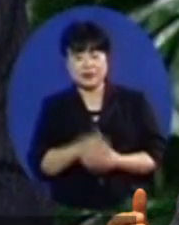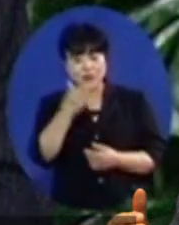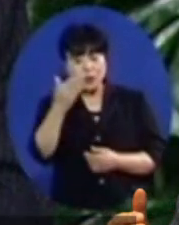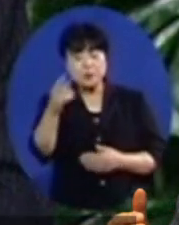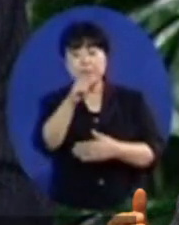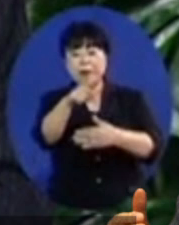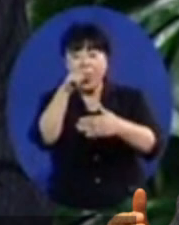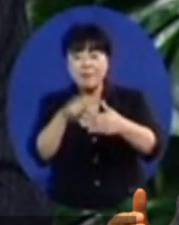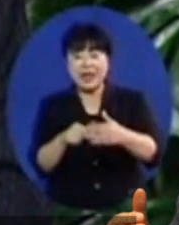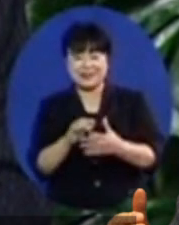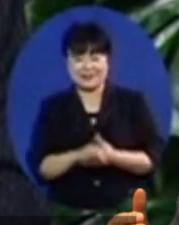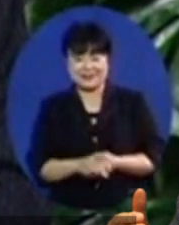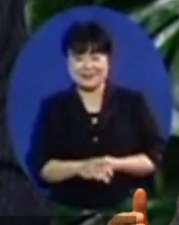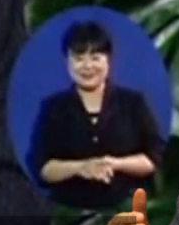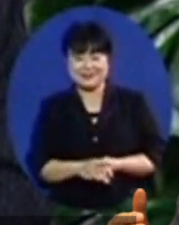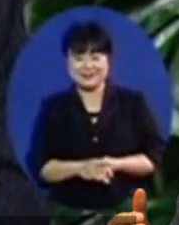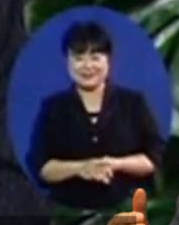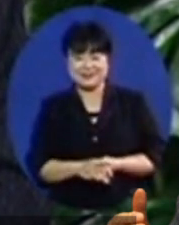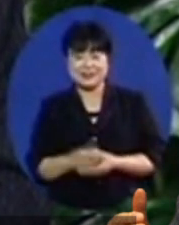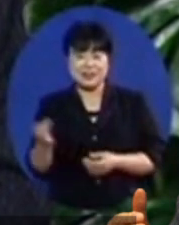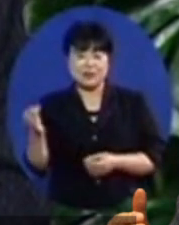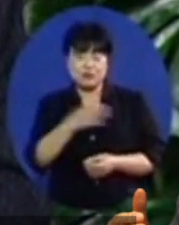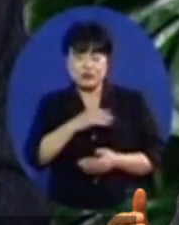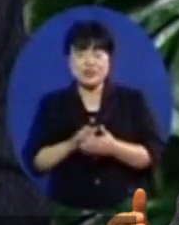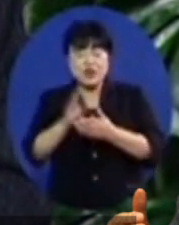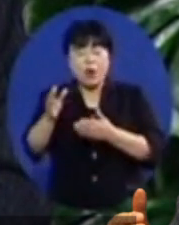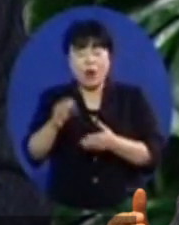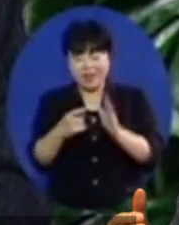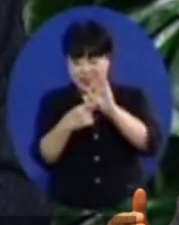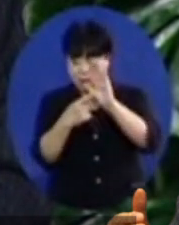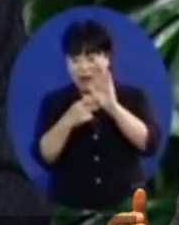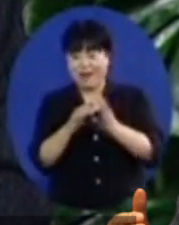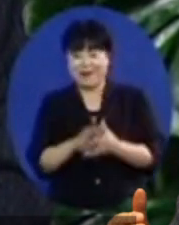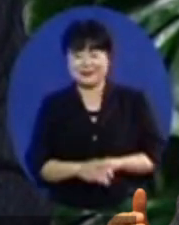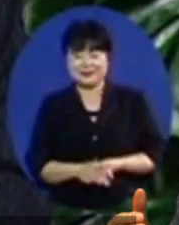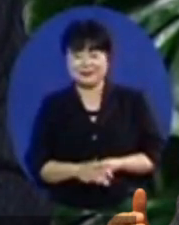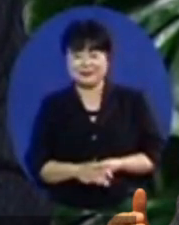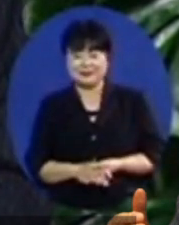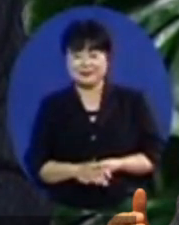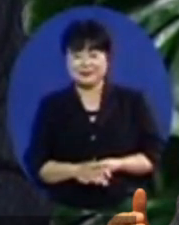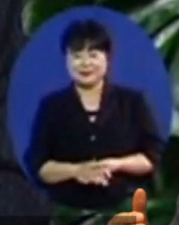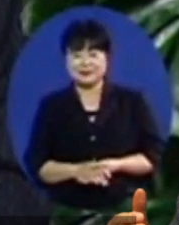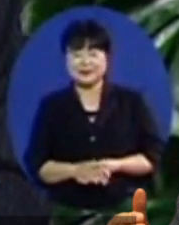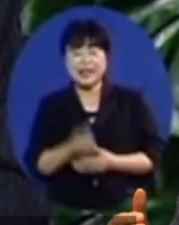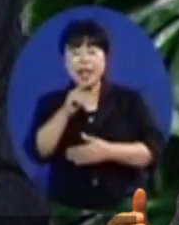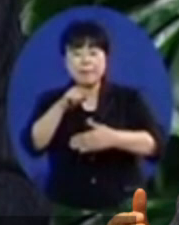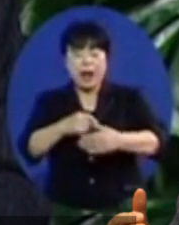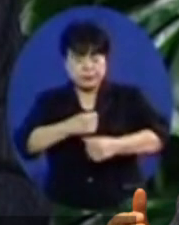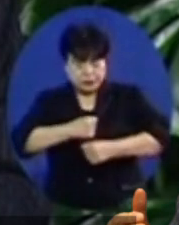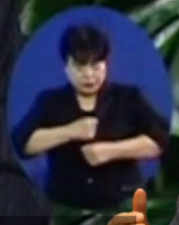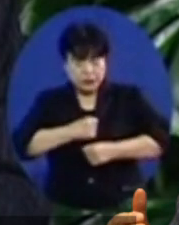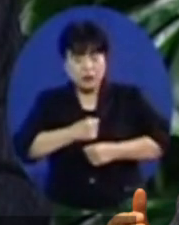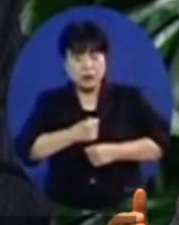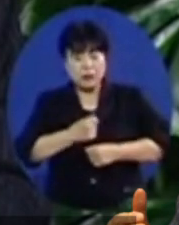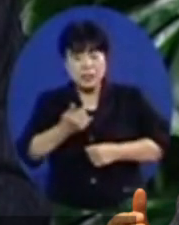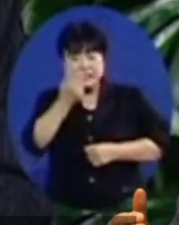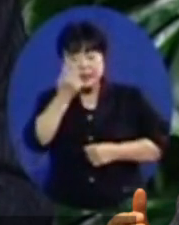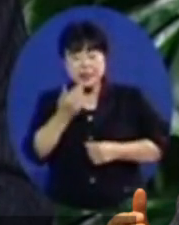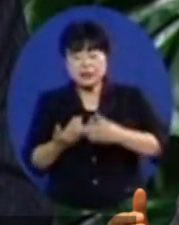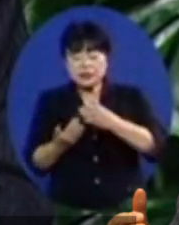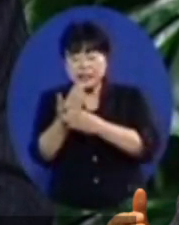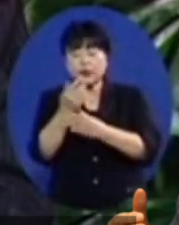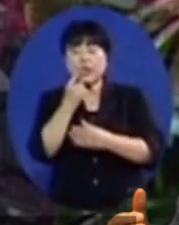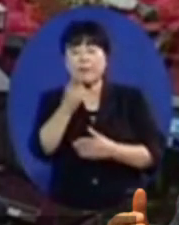여러분의 마음에서 부귀영화 공명이 나오는 것입니다. 지킬 만한 것보다 내 마음을 지켜라. 생명이 그는 예수는